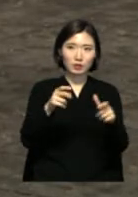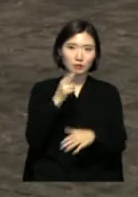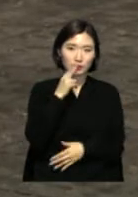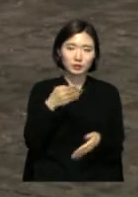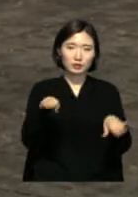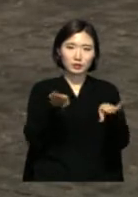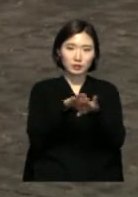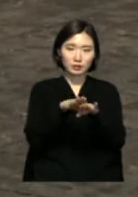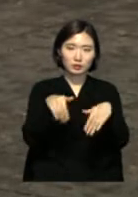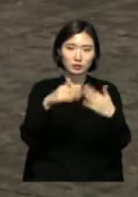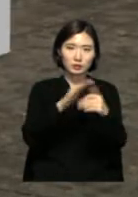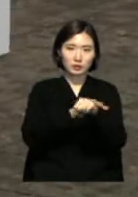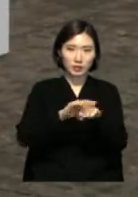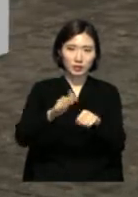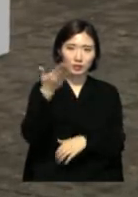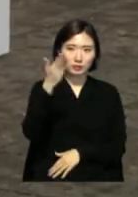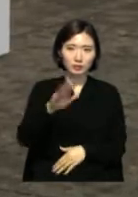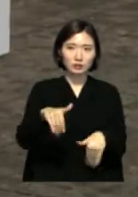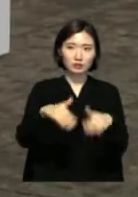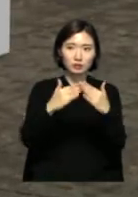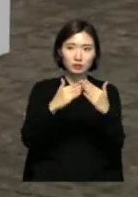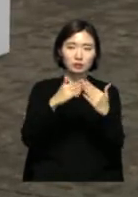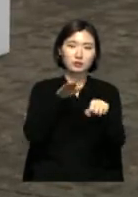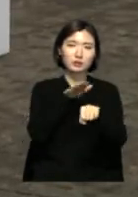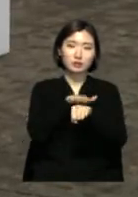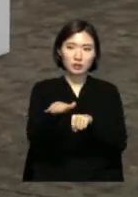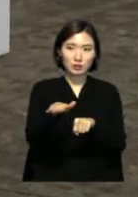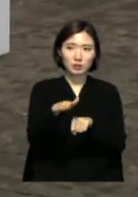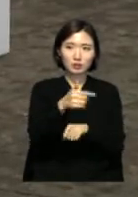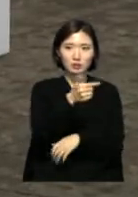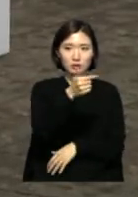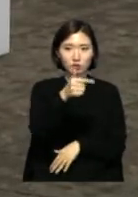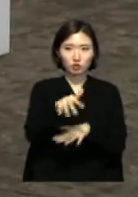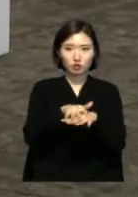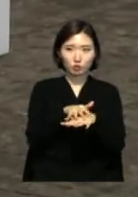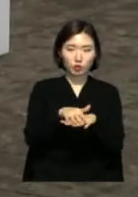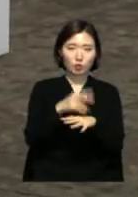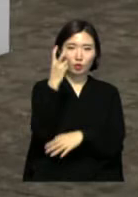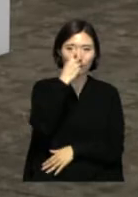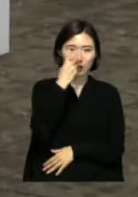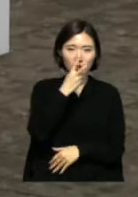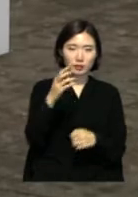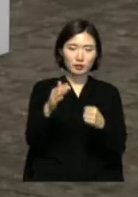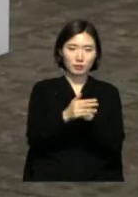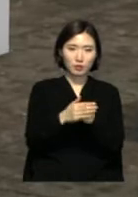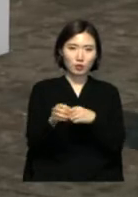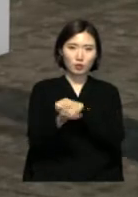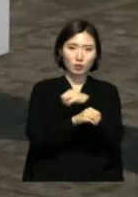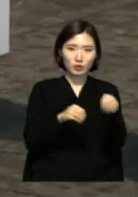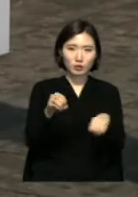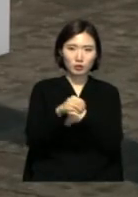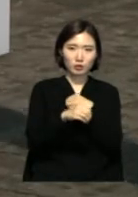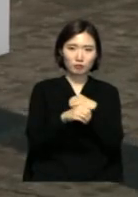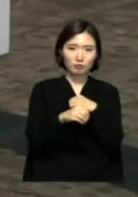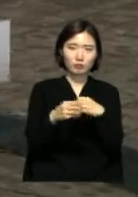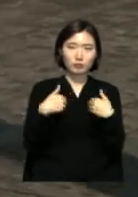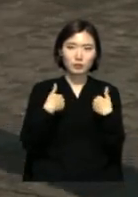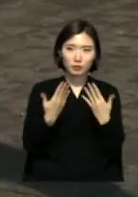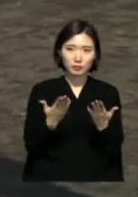설치한 건 잘한 일이지만 설치 형태와 크기 그리고 관리 등으로 애물단지로 전락해서는 안 되는